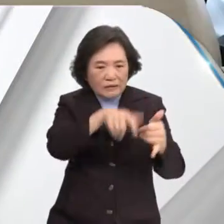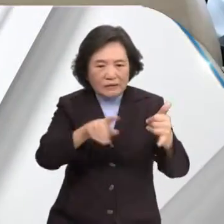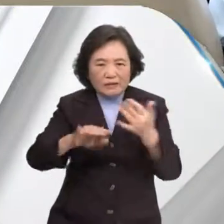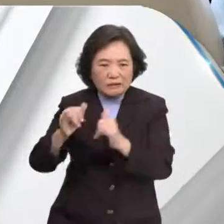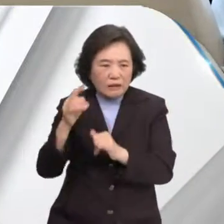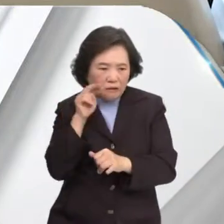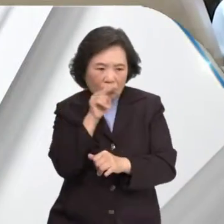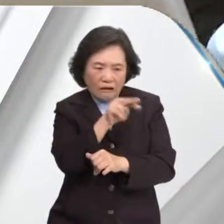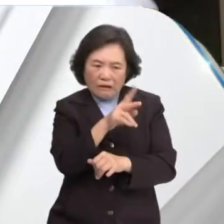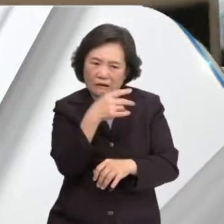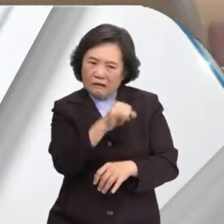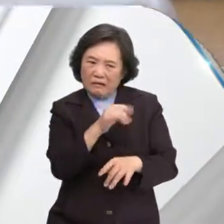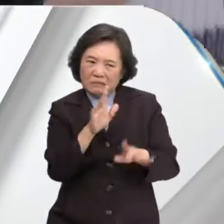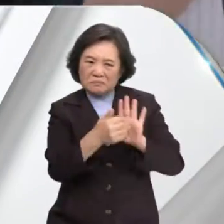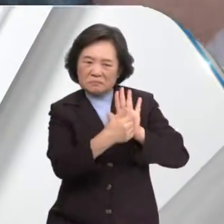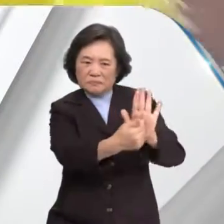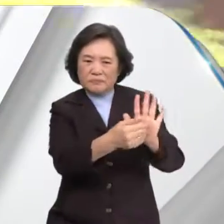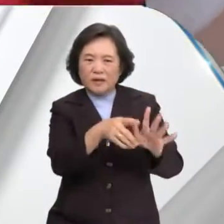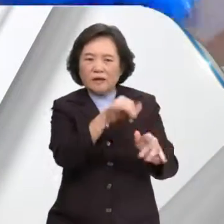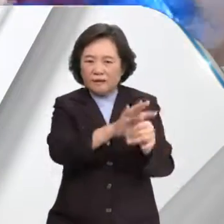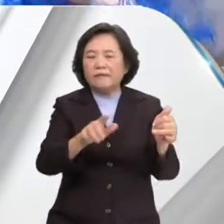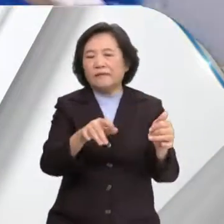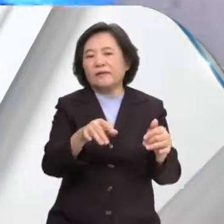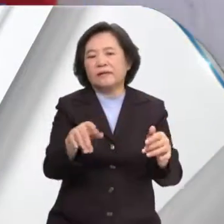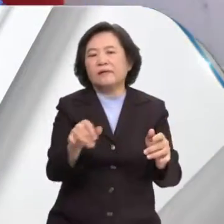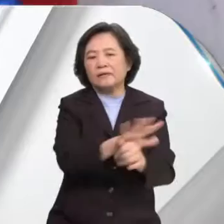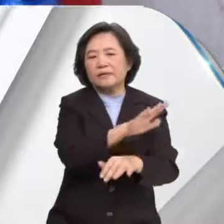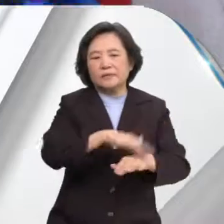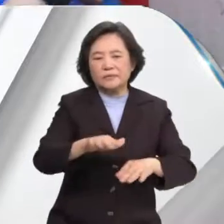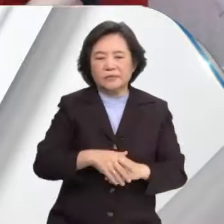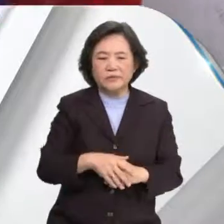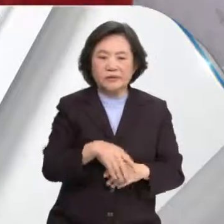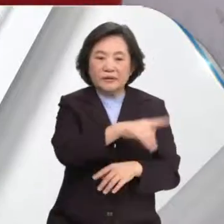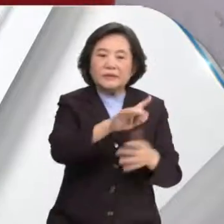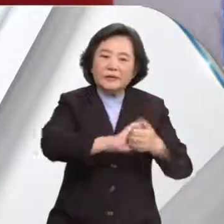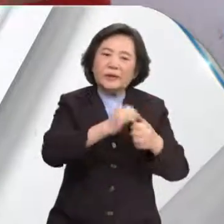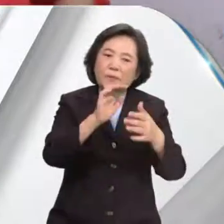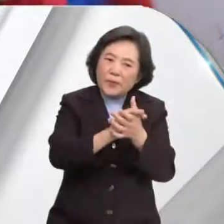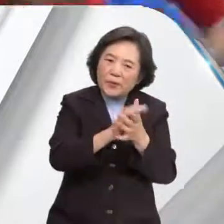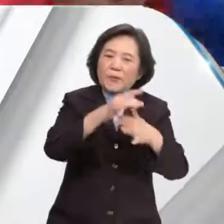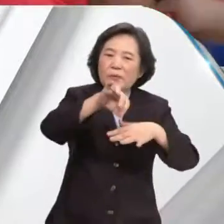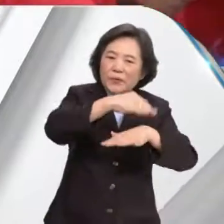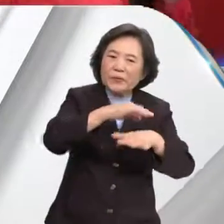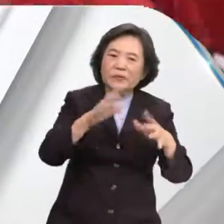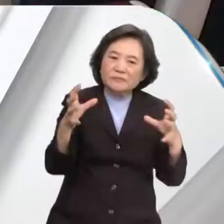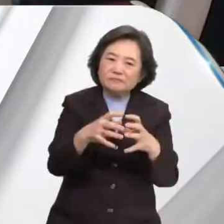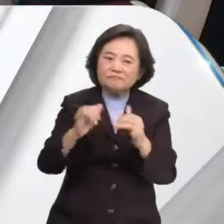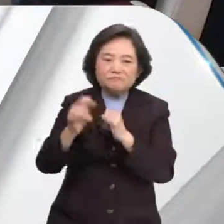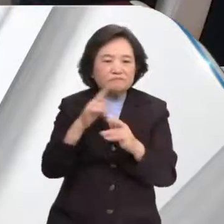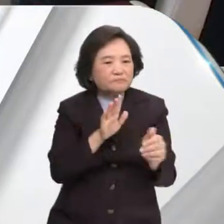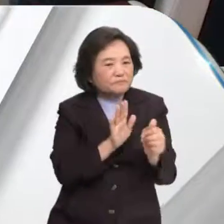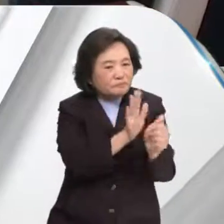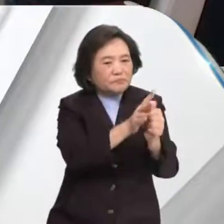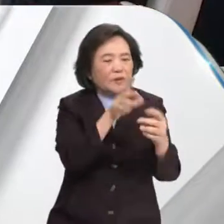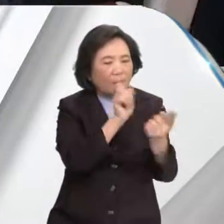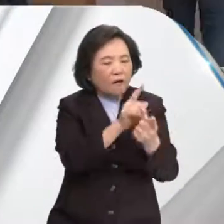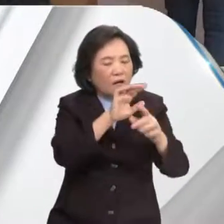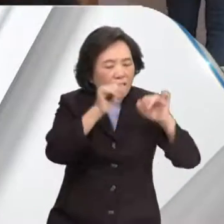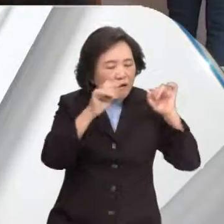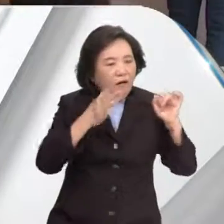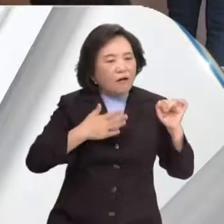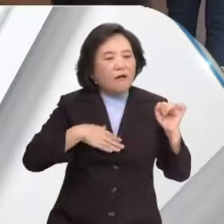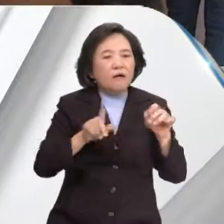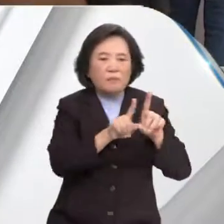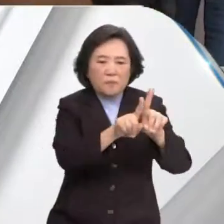环境老社会的影响，所以性别是卫生局的呼吁，平人记得寻找亲戚朋友老社会大众的支持理解，